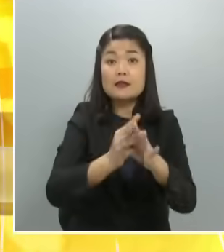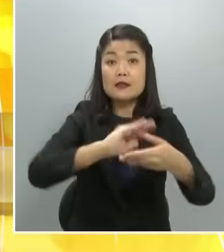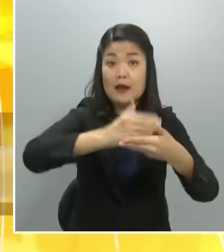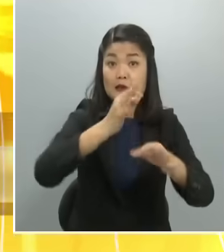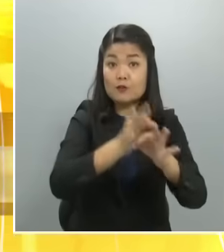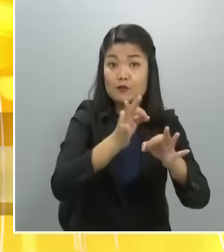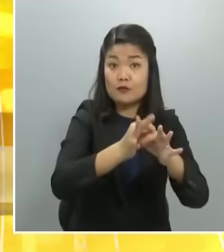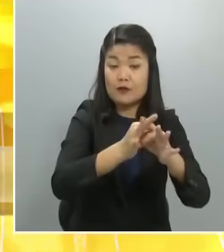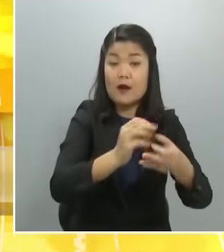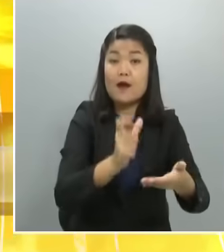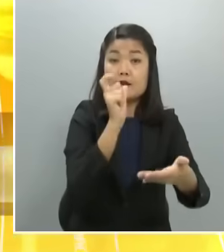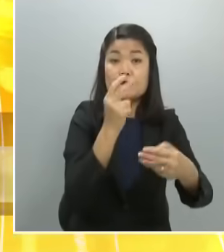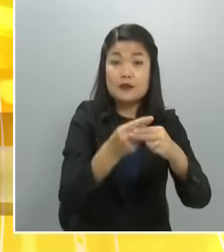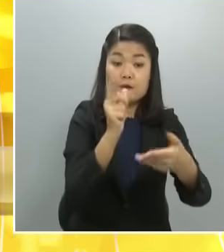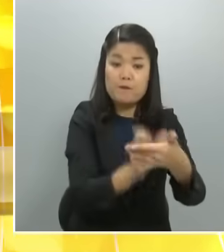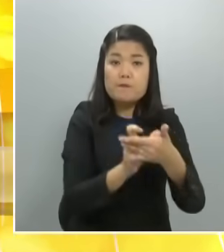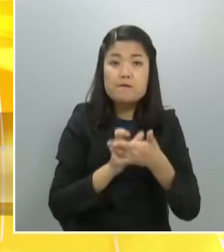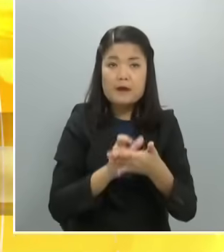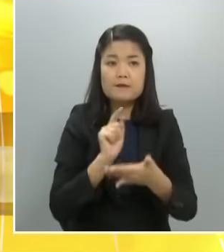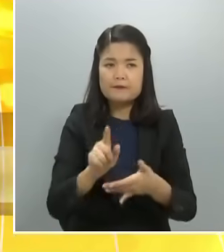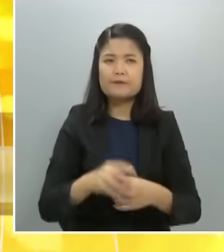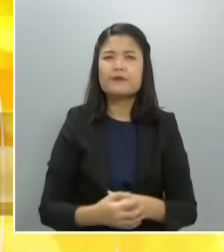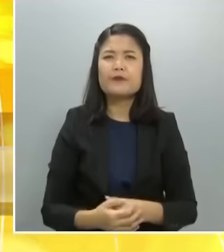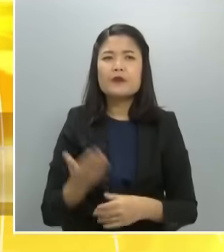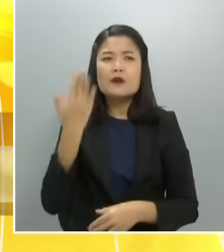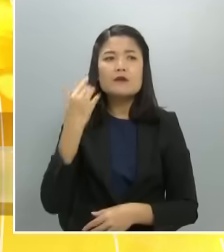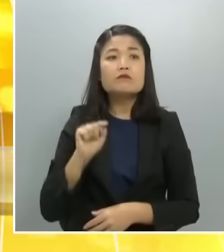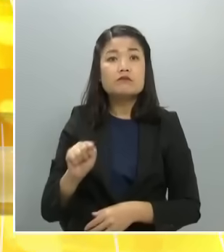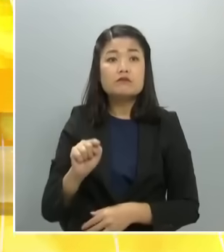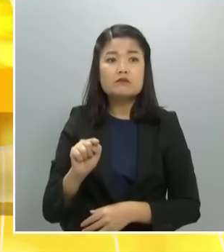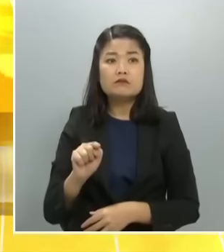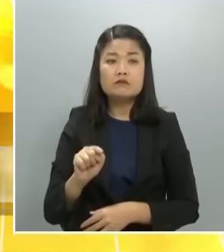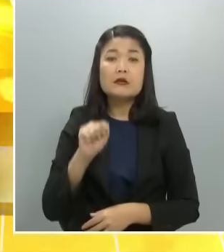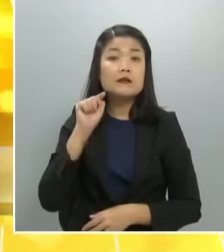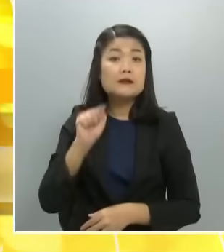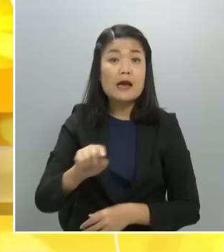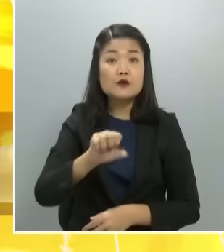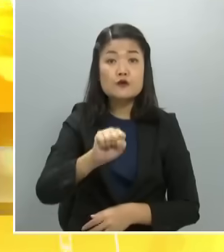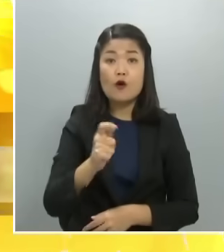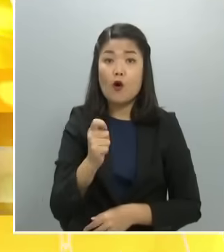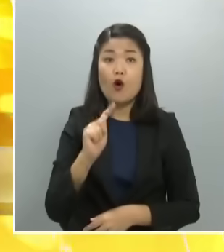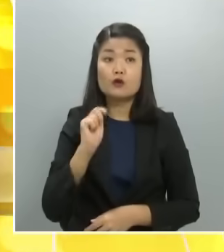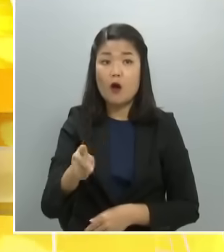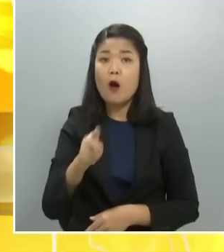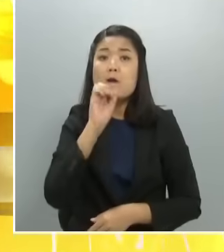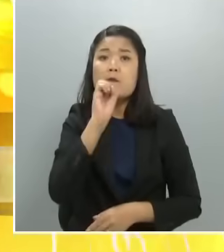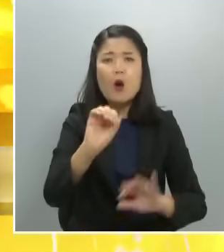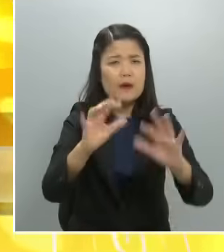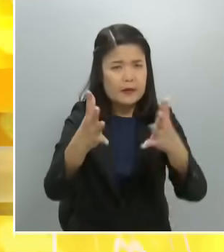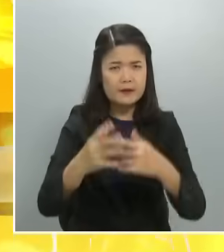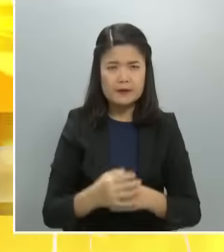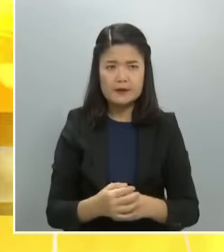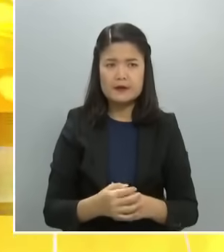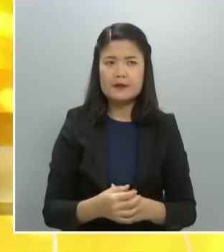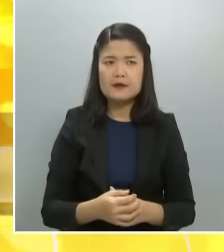เสียงดู ก็สั่งการไปที่สช.ตั้งแต่วันแรกเลยแต่โดยไม่ได้บอกใครเพราะว่าเราก็พอสั่งแล้วเนี่ยเขาต้อง